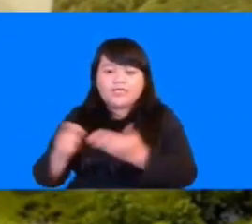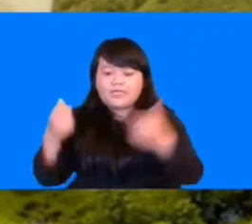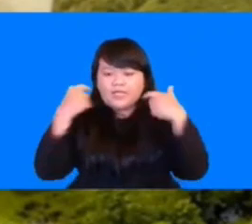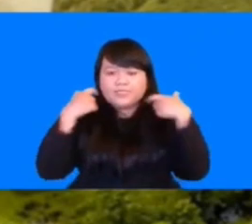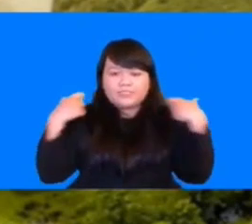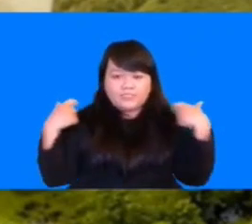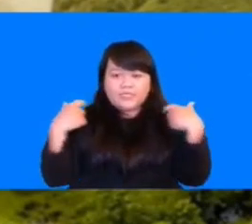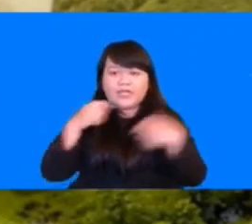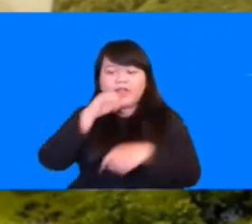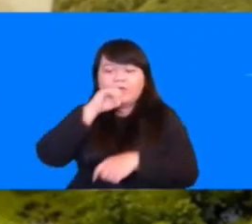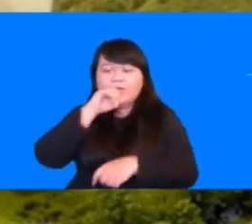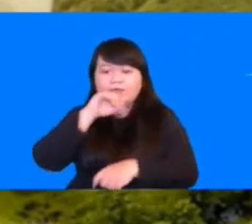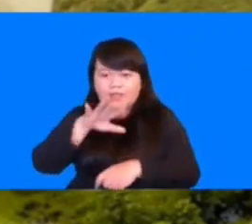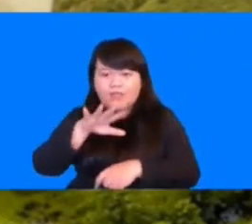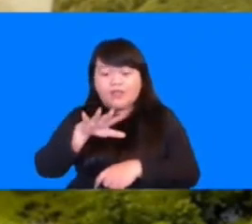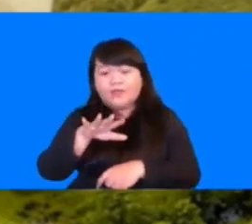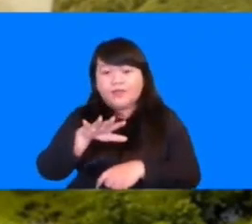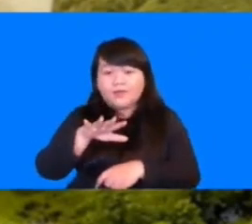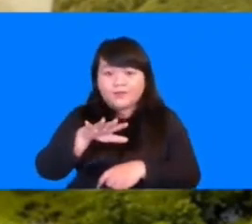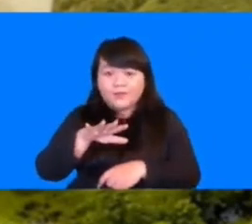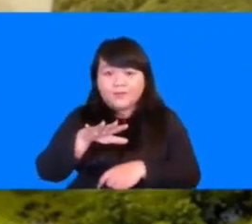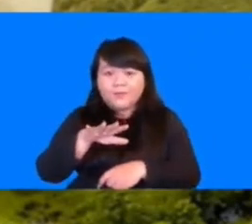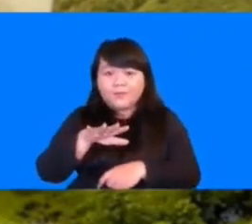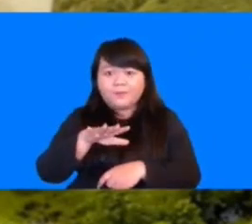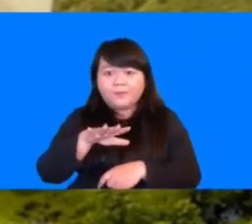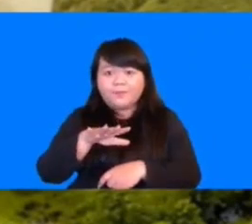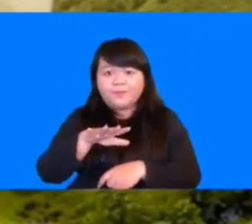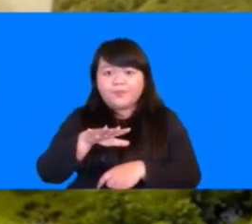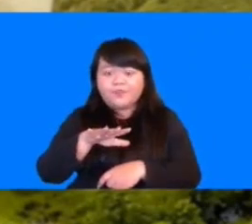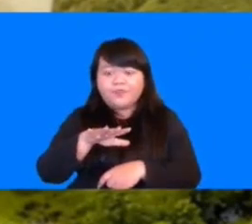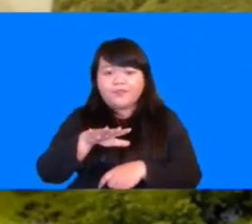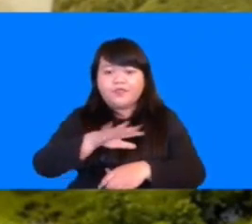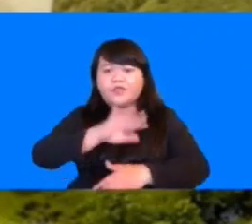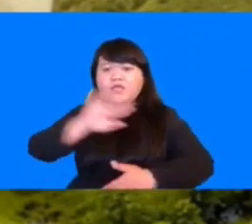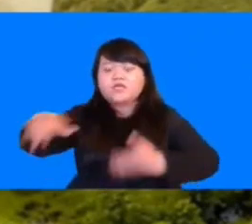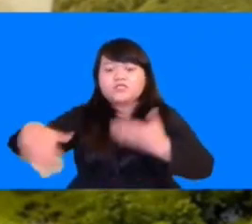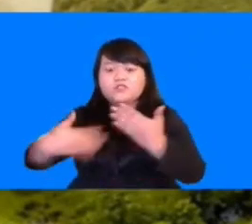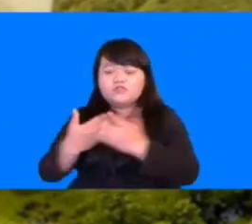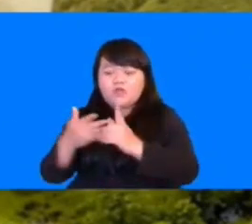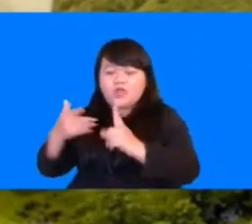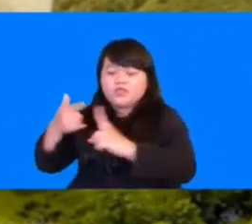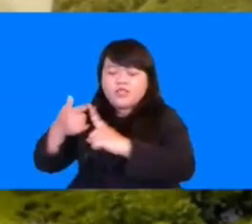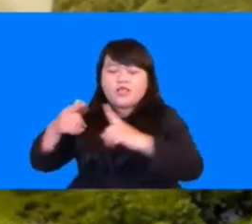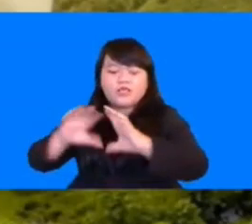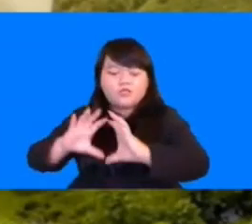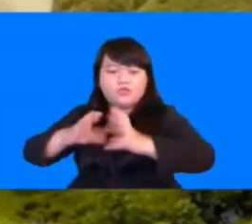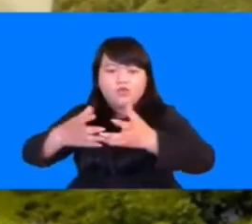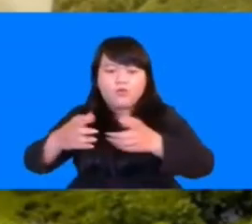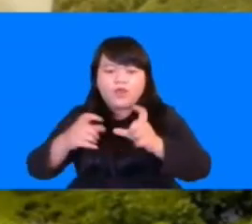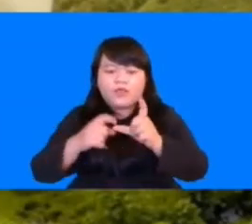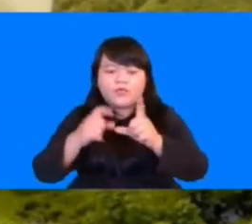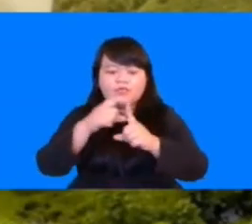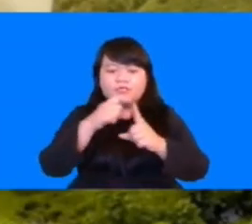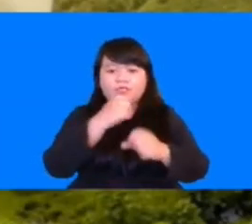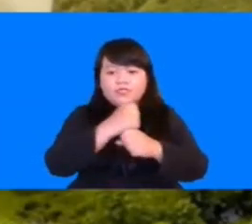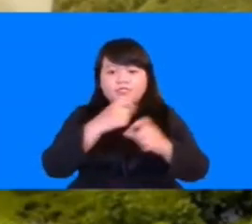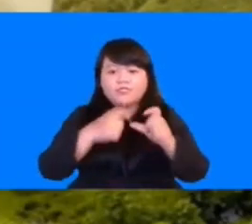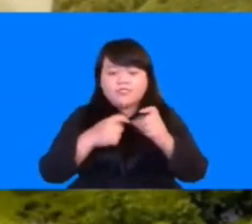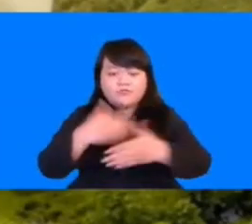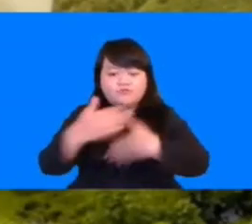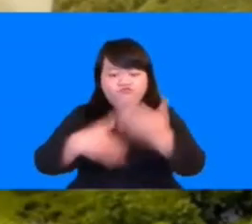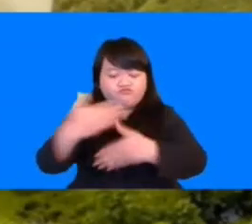Antonio Guterres menyampaikan bahwa dari seluruh target global tujuan pembangunan